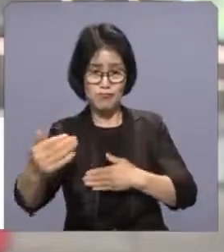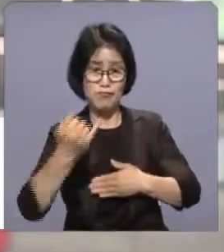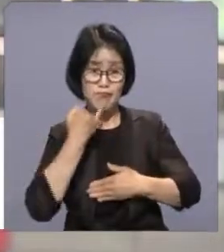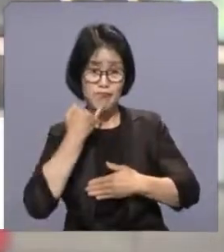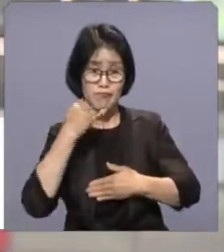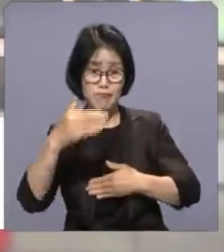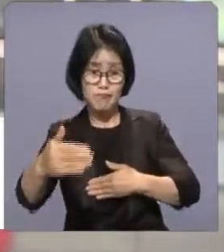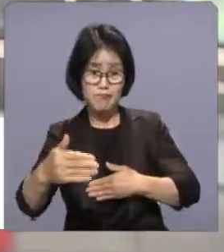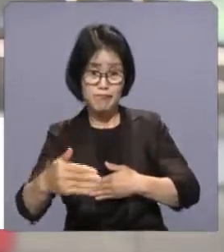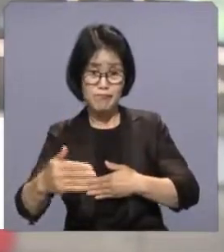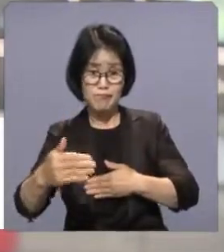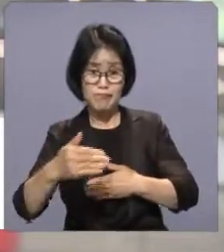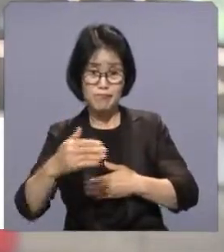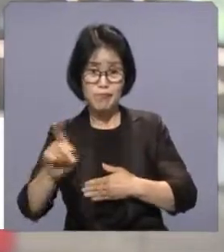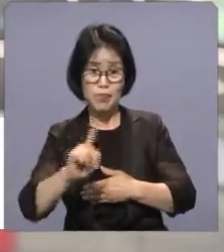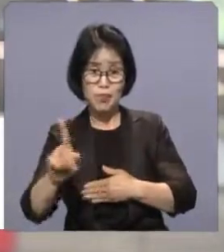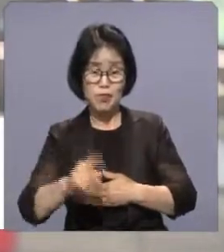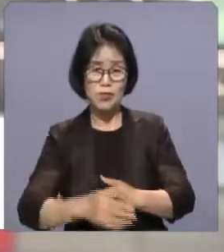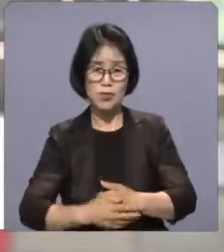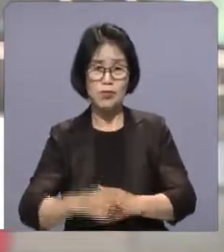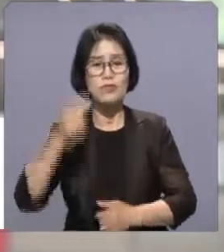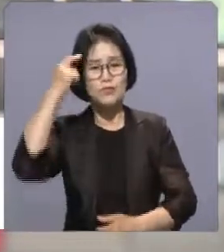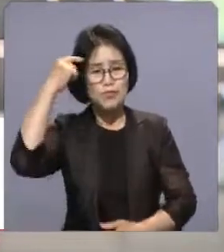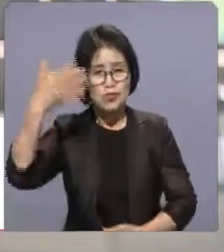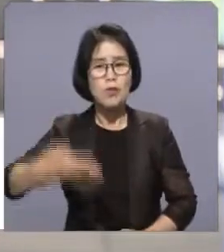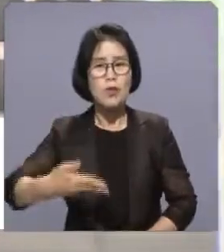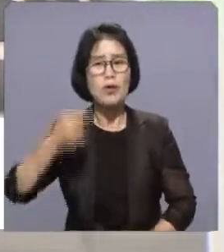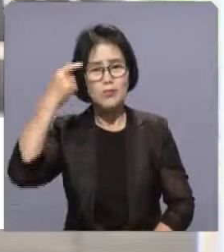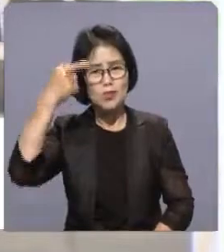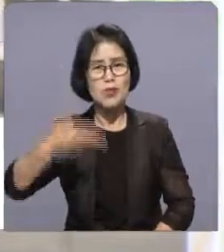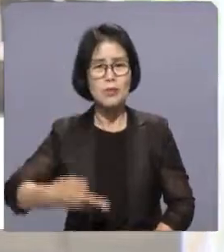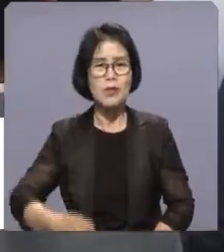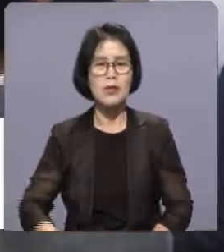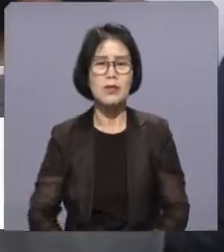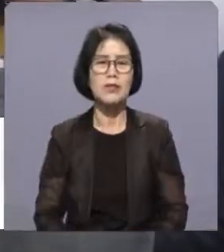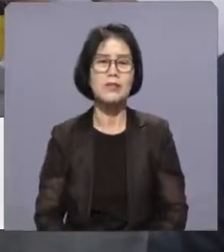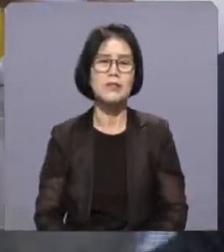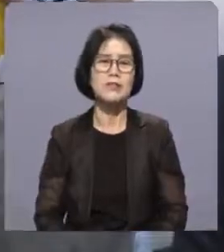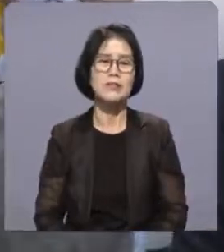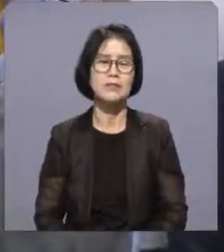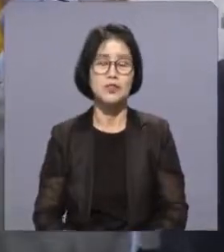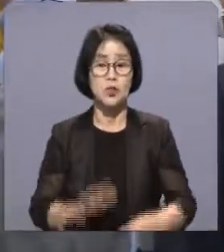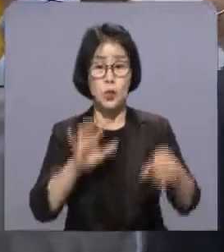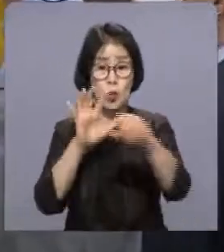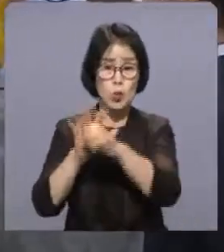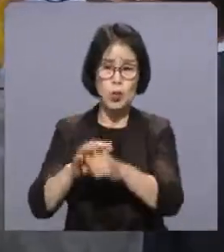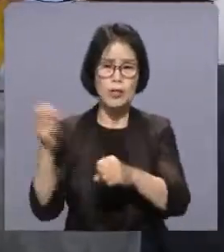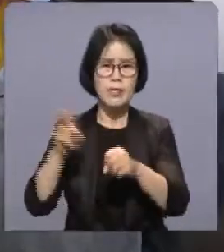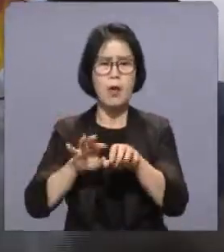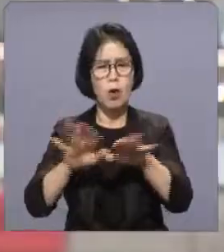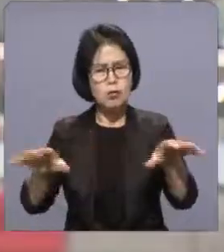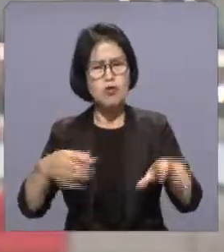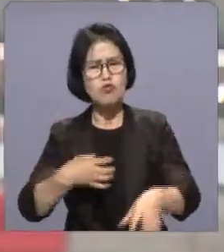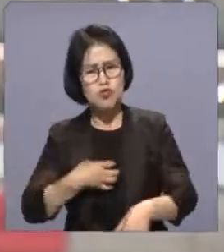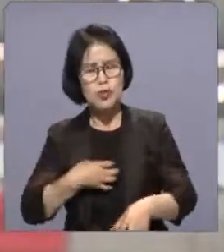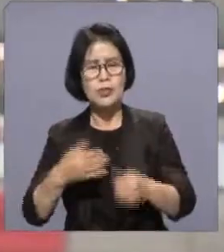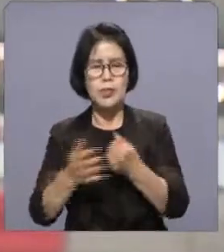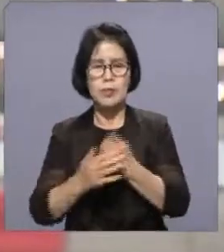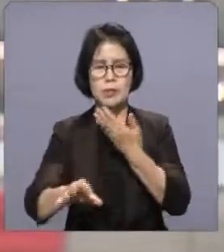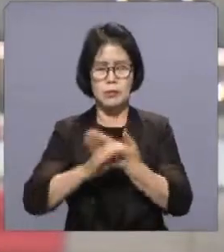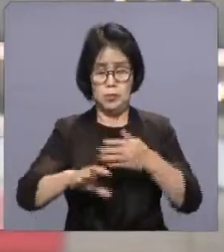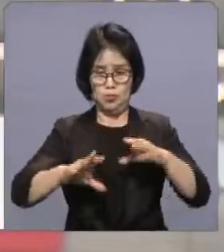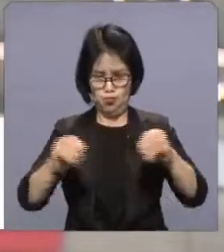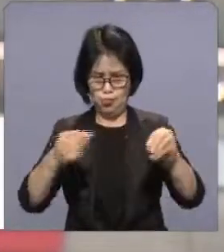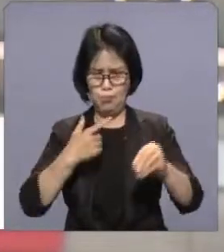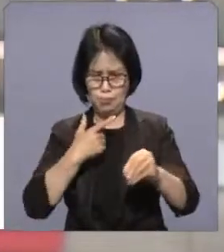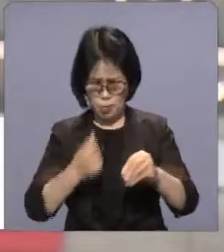좀 어떠세요? 물어볼 거 있으면 물어봐요, 그럼. 코로나19 재확산을 우려해 잠정